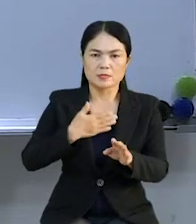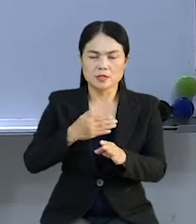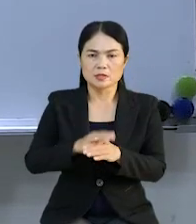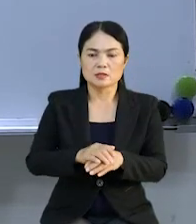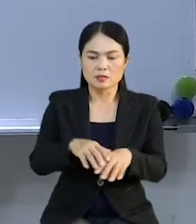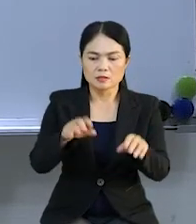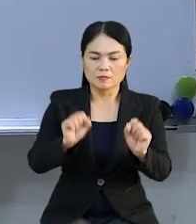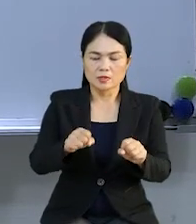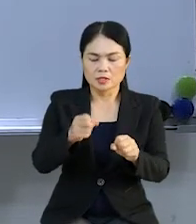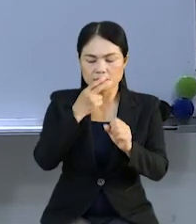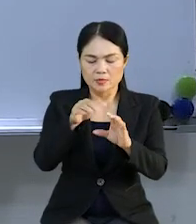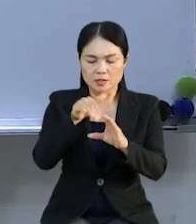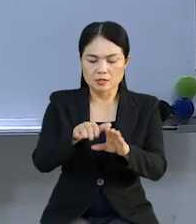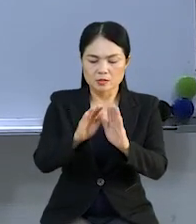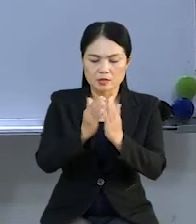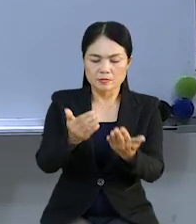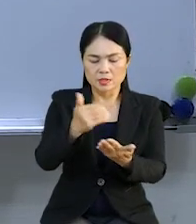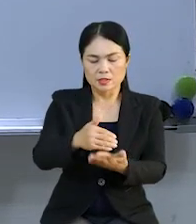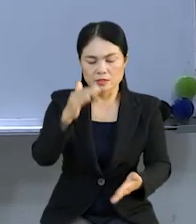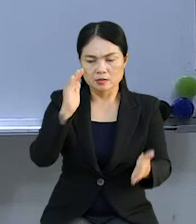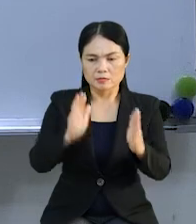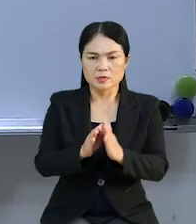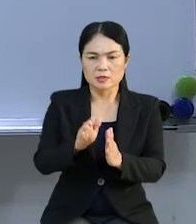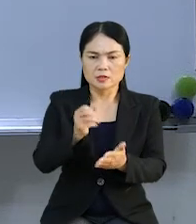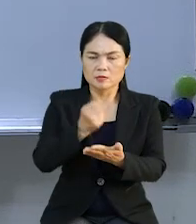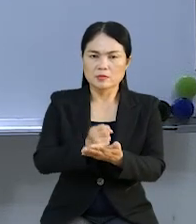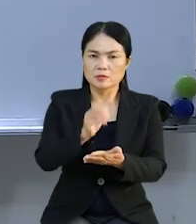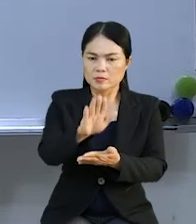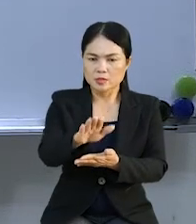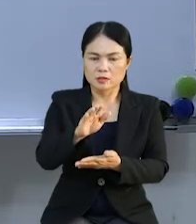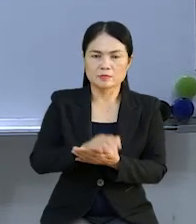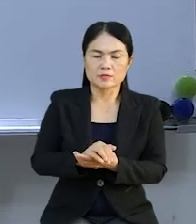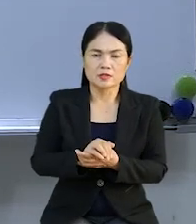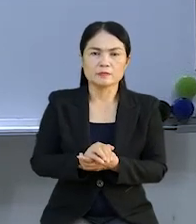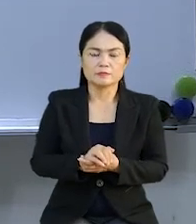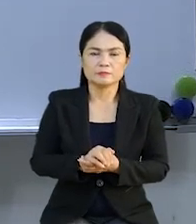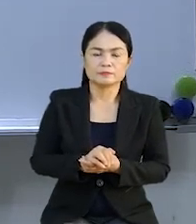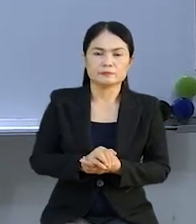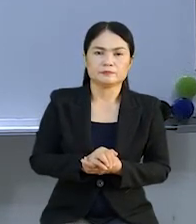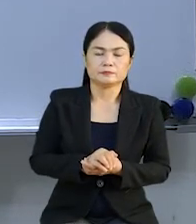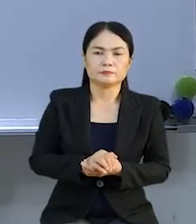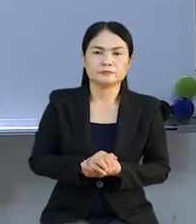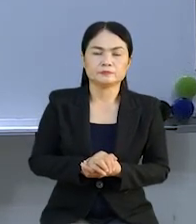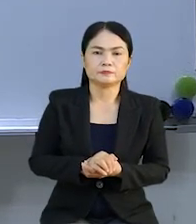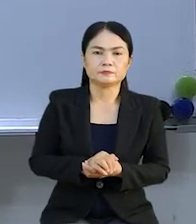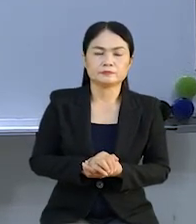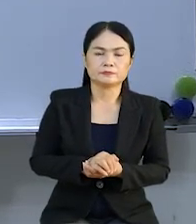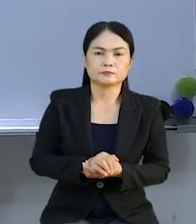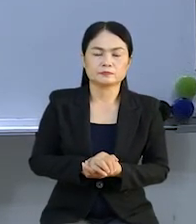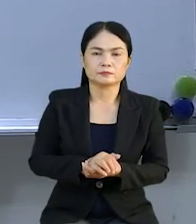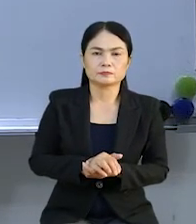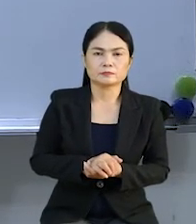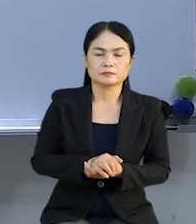หรือโกนไอ้เมินน้องเสียเพิ่มปุ่มระบาดโกนบ้านนะเสียเพิ่มโกนมาเยิง